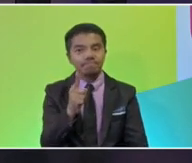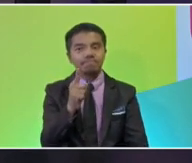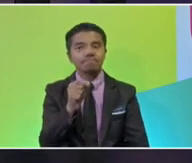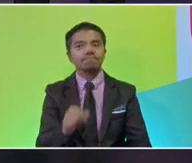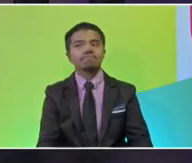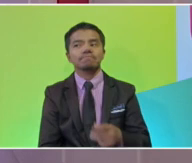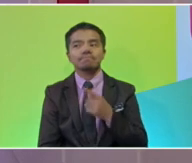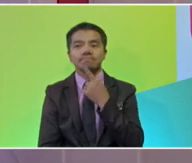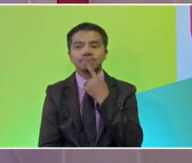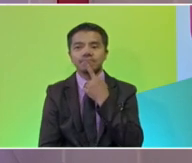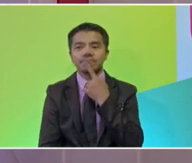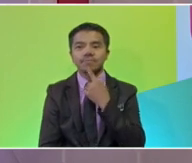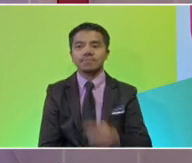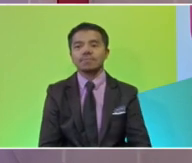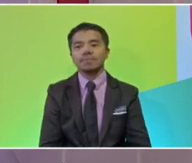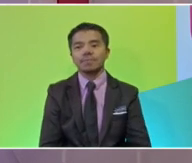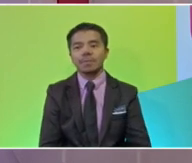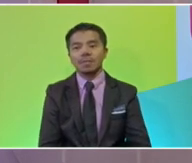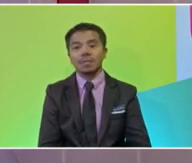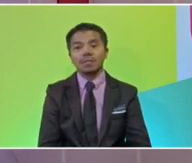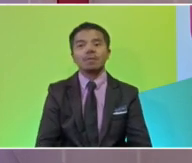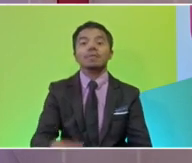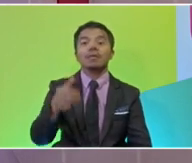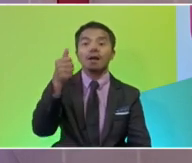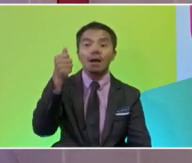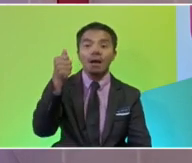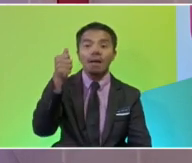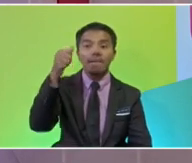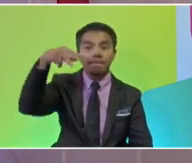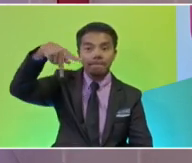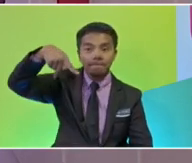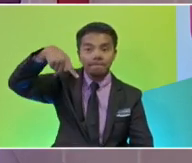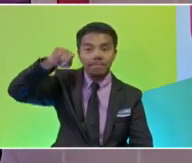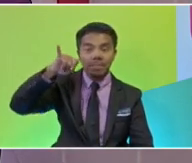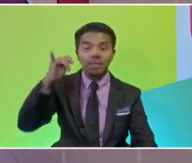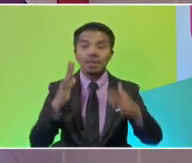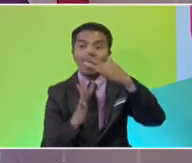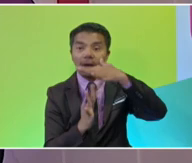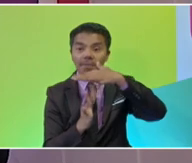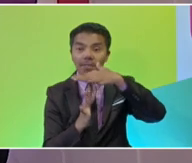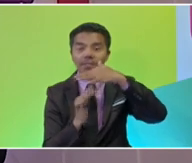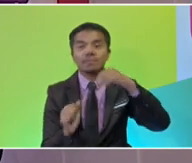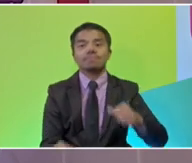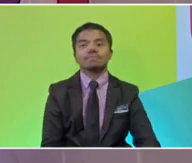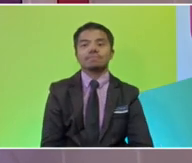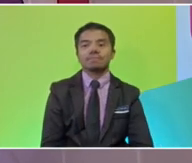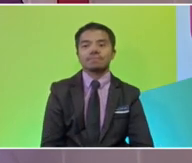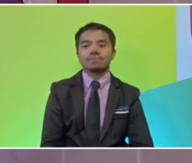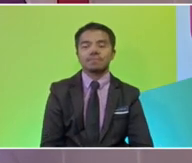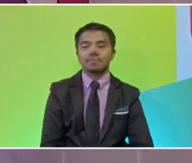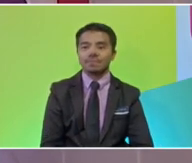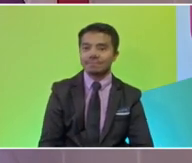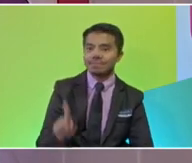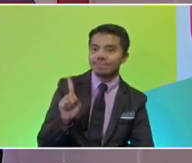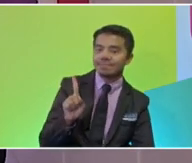iyalah daripada api Wah itu ada aplikasi Oh saya akan Terangkan